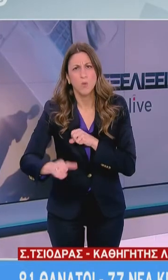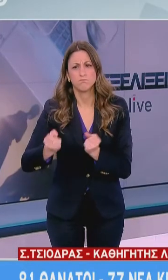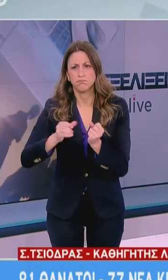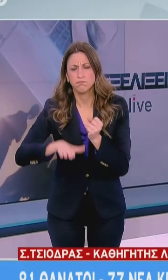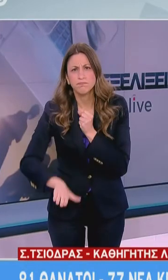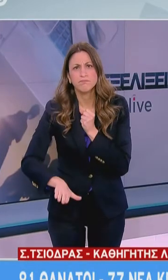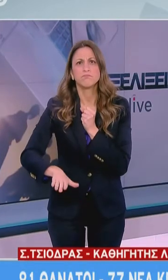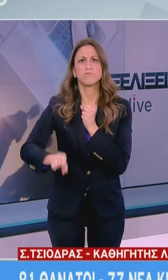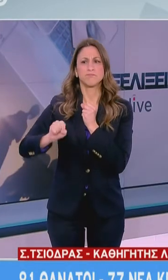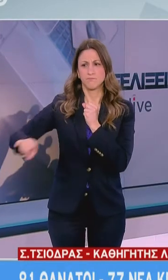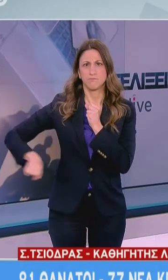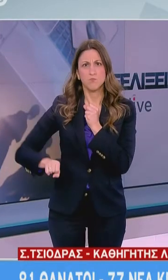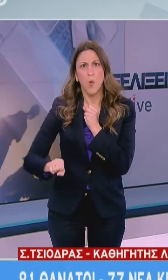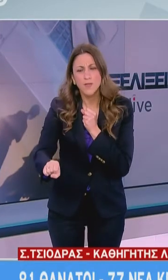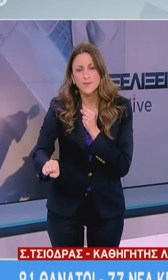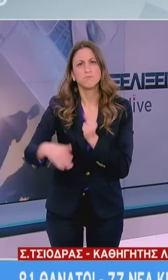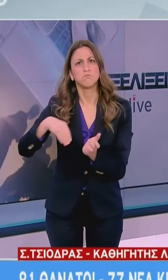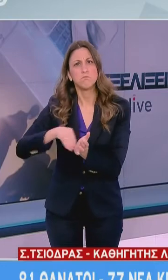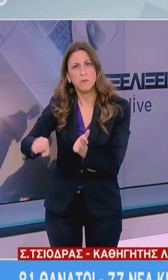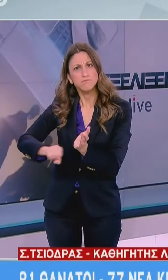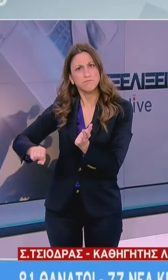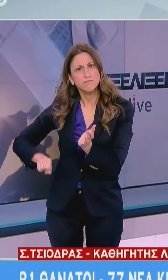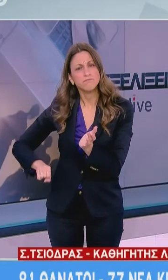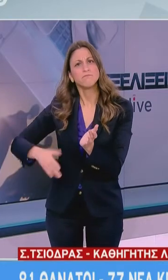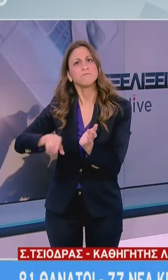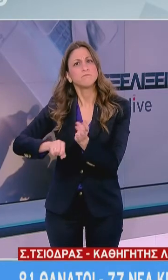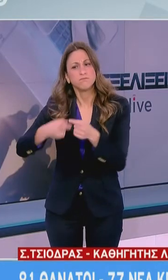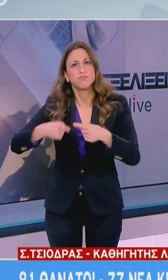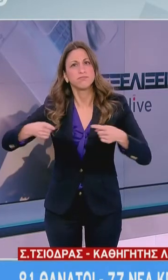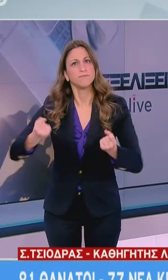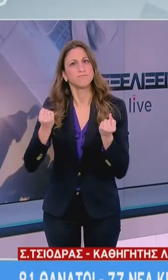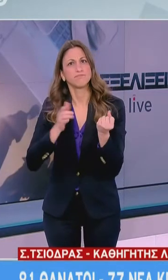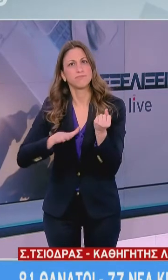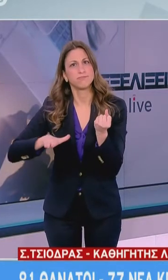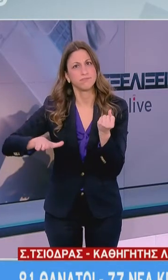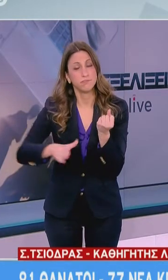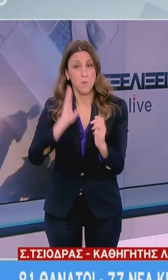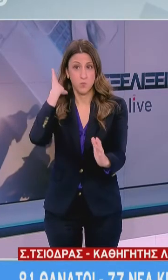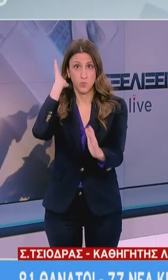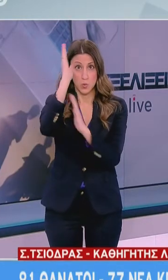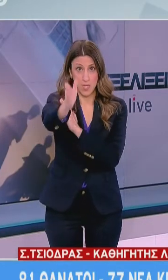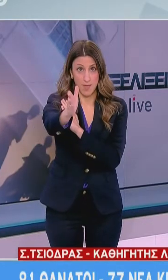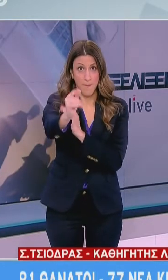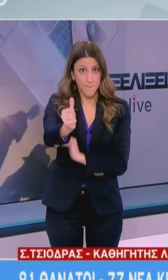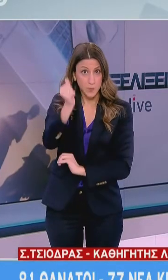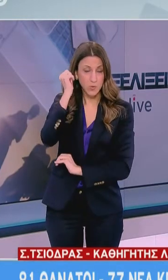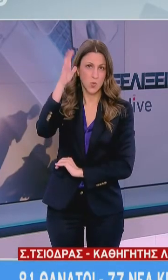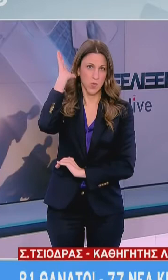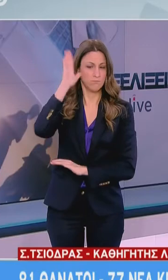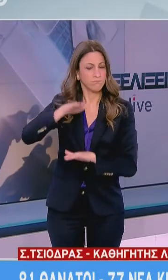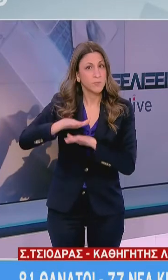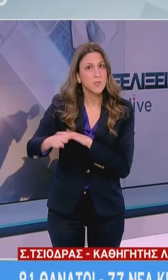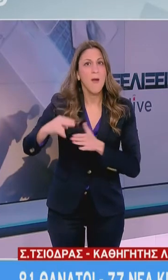να αφήσεις τα φρένα κάποιες φορές ξανά και ξανά, ενώ το αυτοκίνητο συνεχίζει να κινείται προς τα εμπρός, χωρίς να τρακάρει,